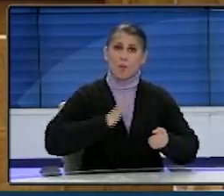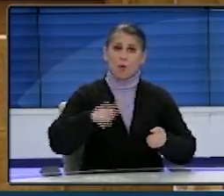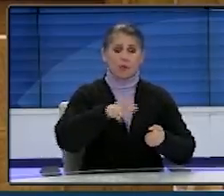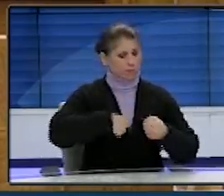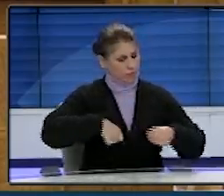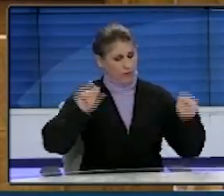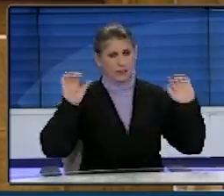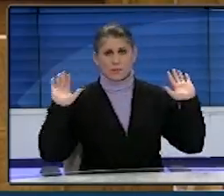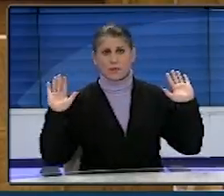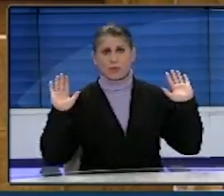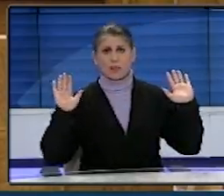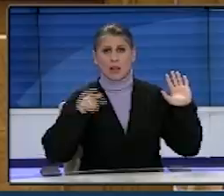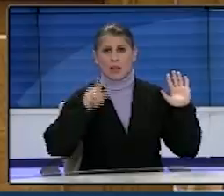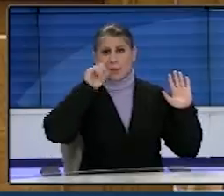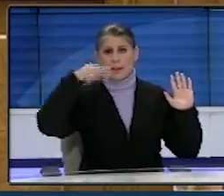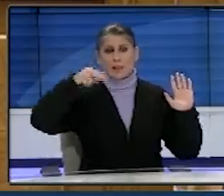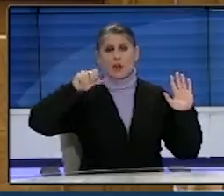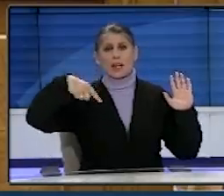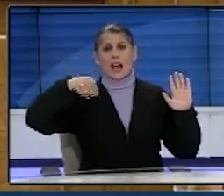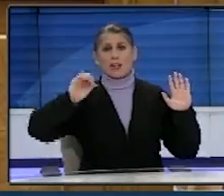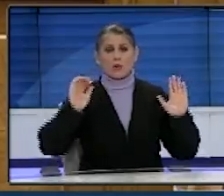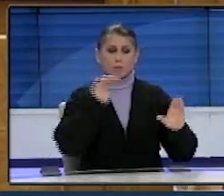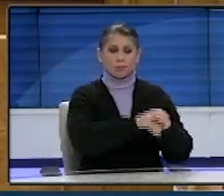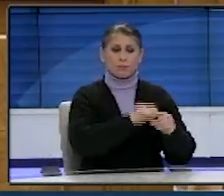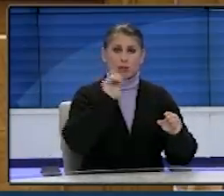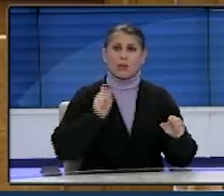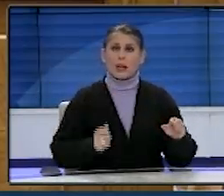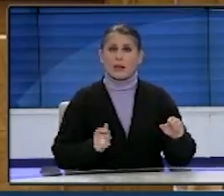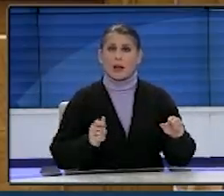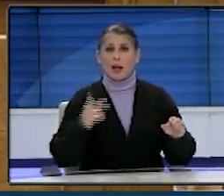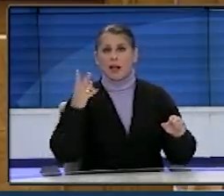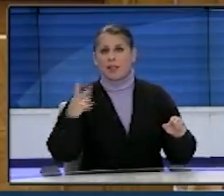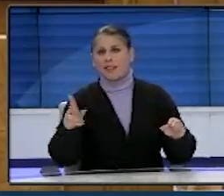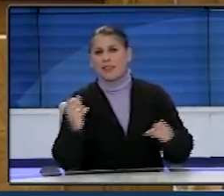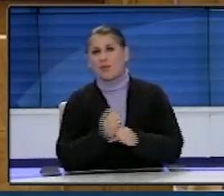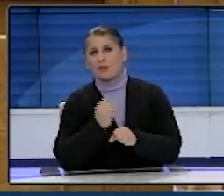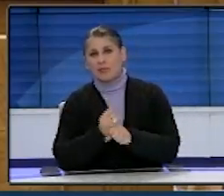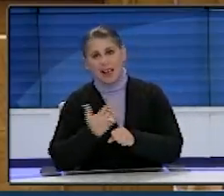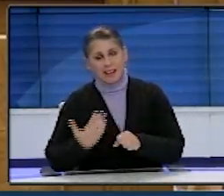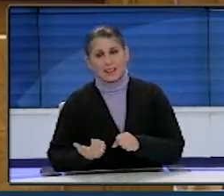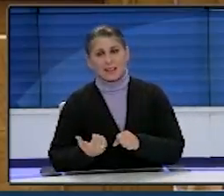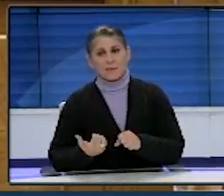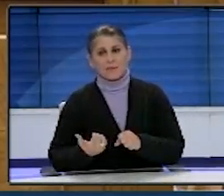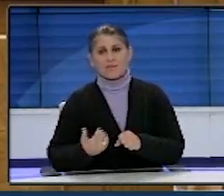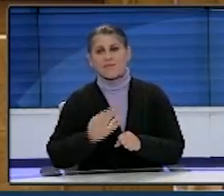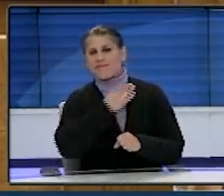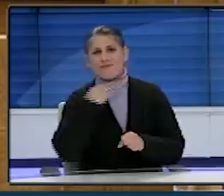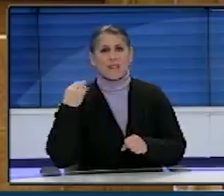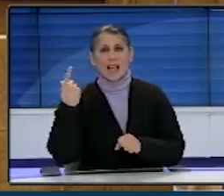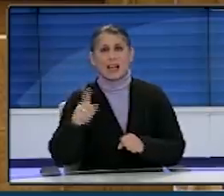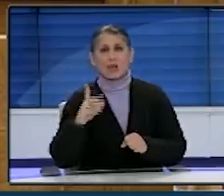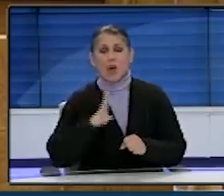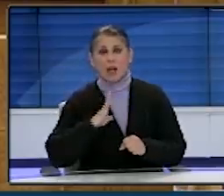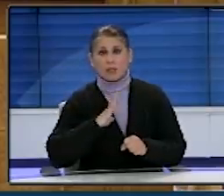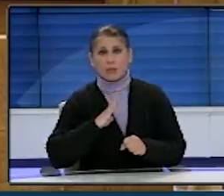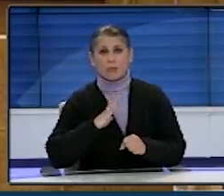δεν συμφωνούσαν με την ατοποίηση της Ουκρανίας. Δικό τους έργο είναι η εισφαγή 100